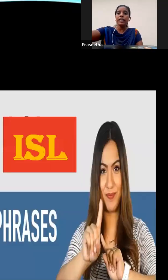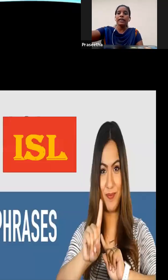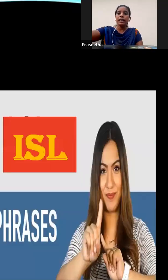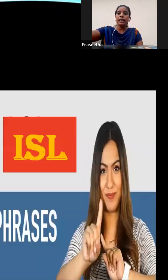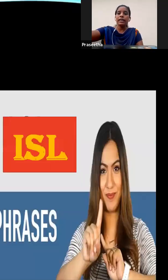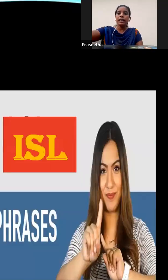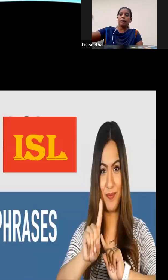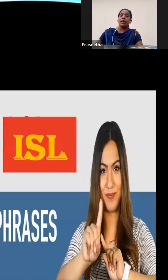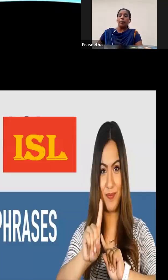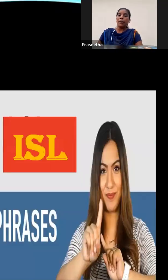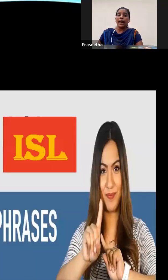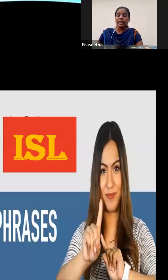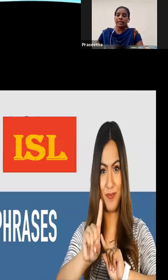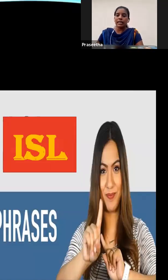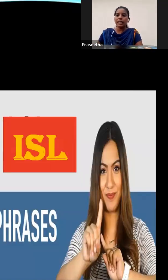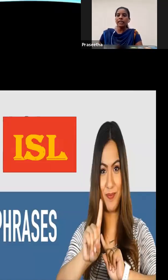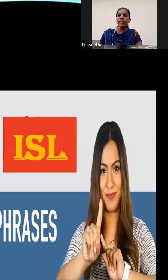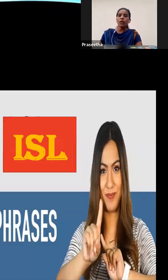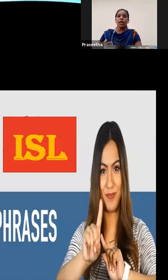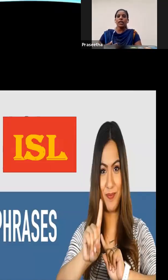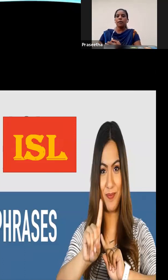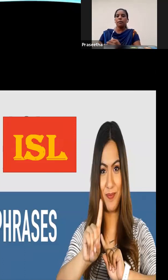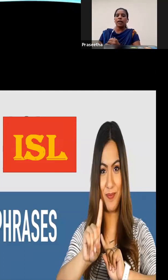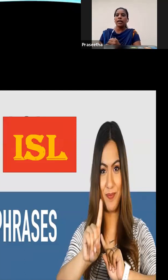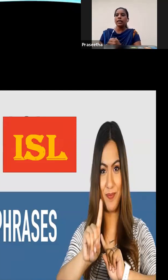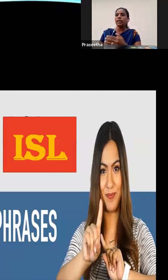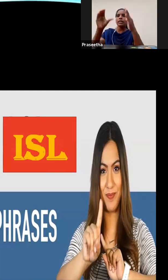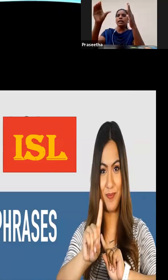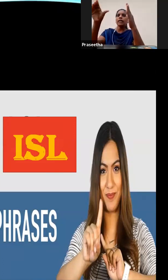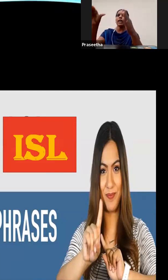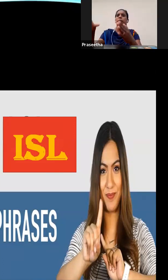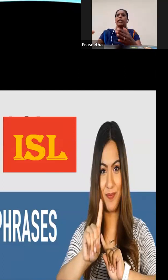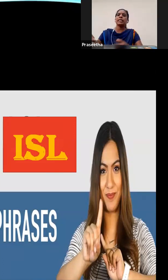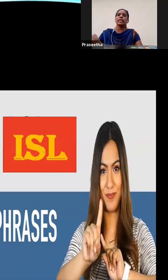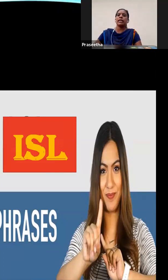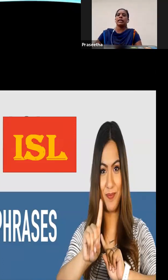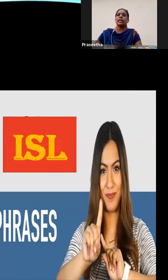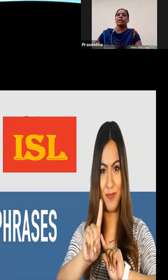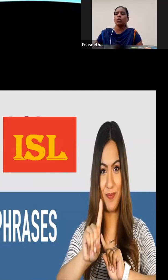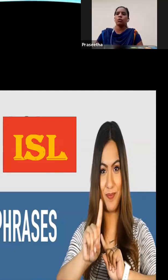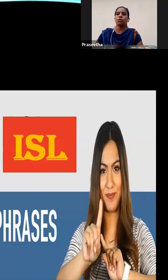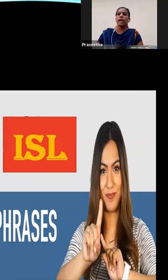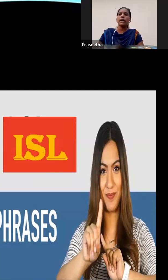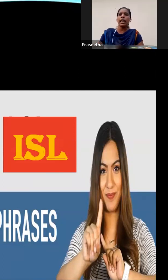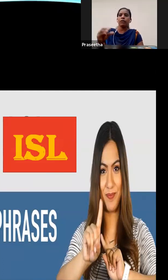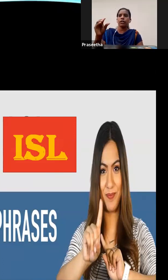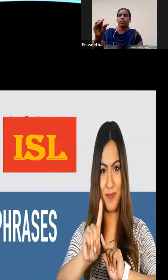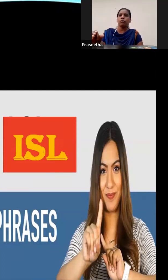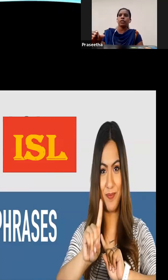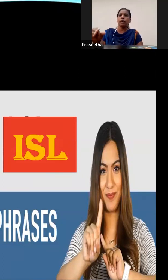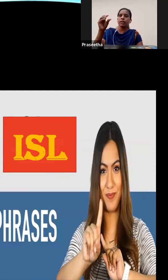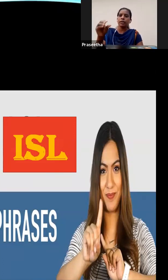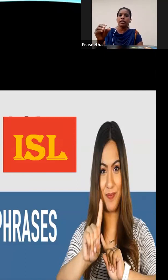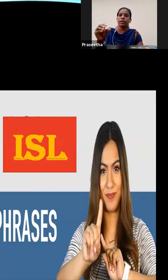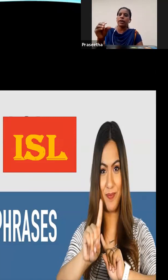അവിടെ നമുക്ക് പ്രാക്ടീസ് ആണ്. ഇനി അങ്ങോട്ടാണ് ഞാൻ പറഞ്ഞത്, ഇത് ഇത്രയാണ് ബേസിക് ആയിട്ടുള്ള കാര്യങ്ങൾ ഒരു സൈൻ ലാംഗ്വേജിനെ